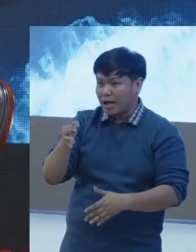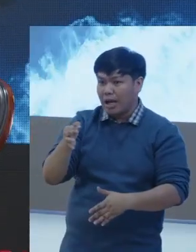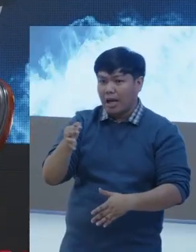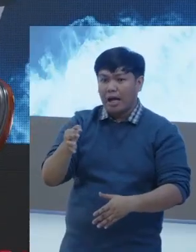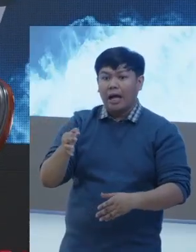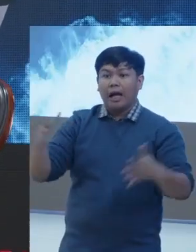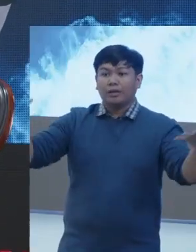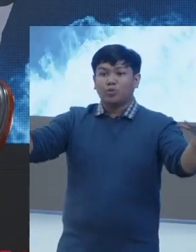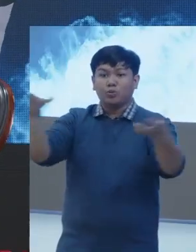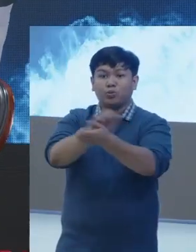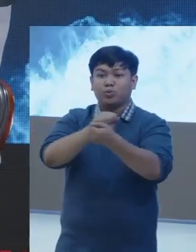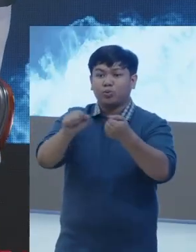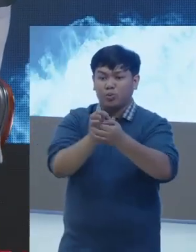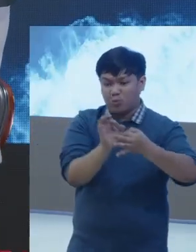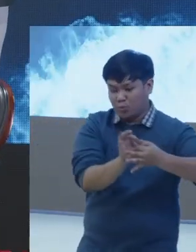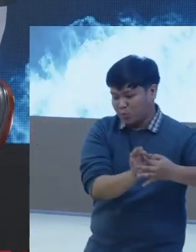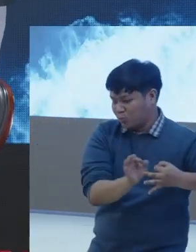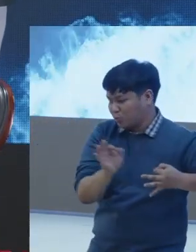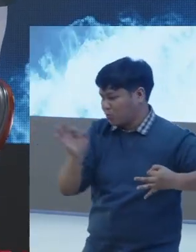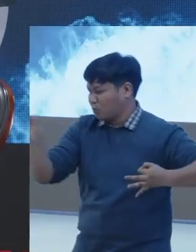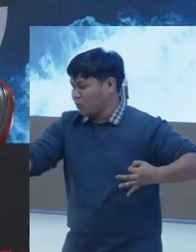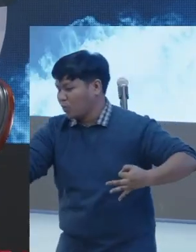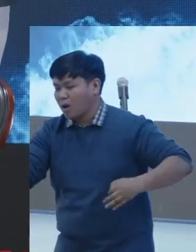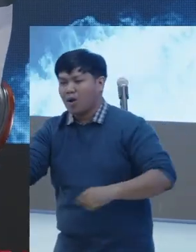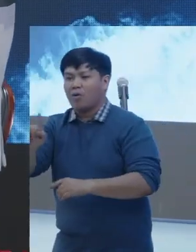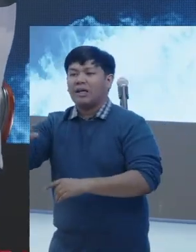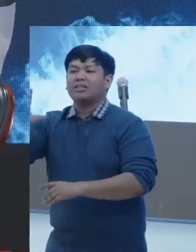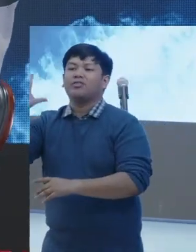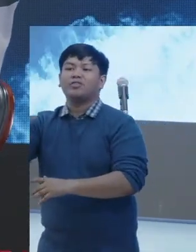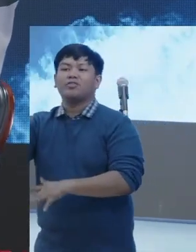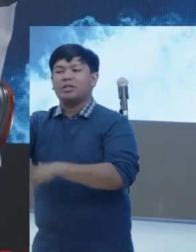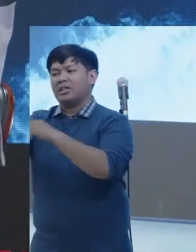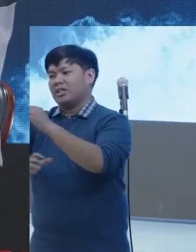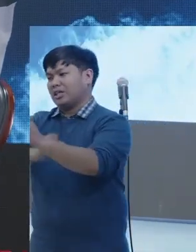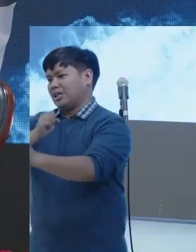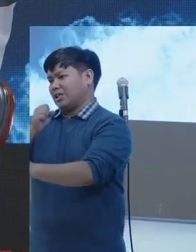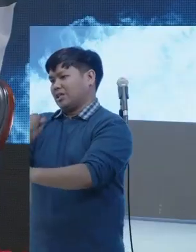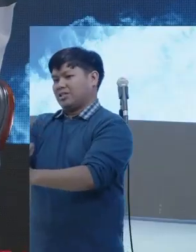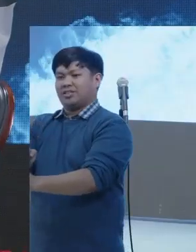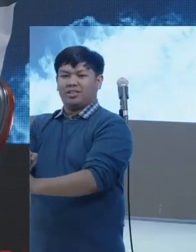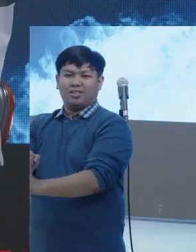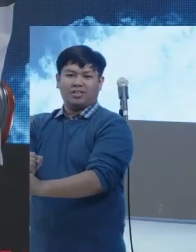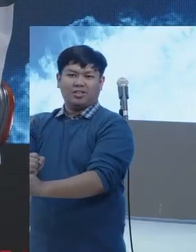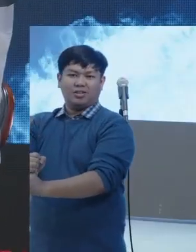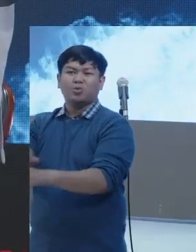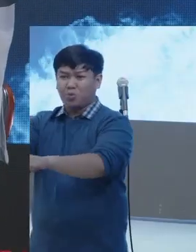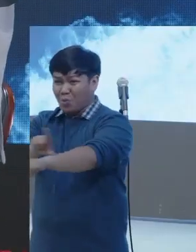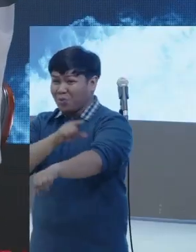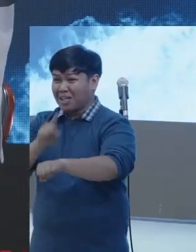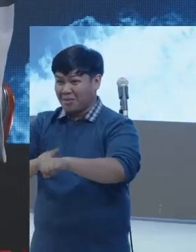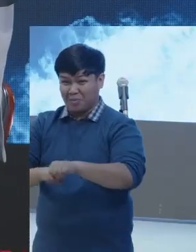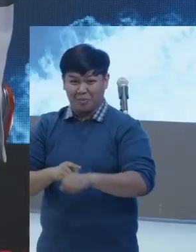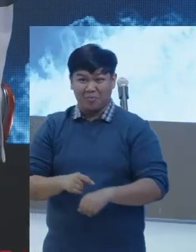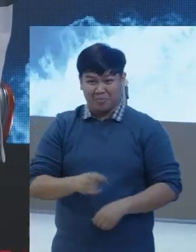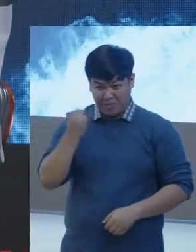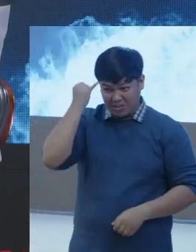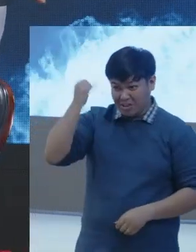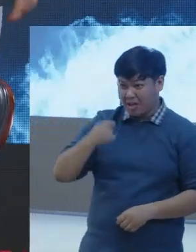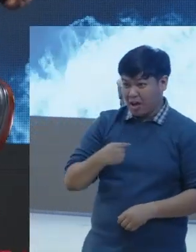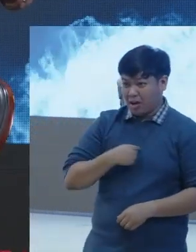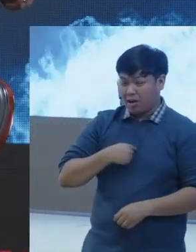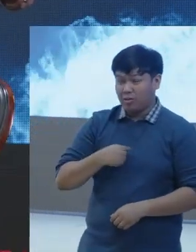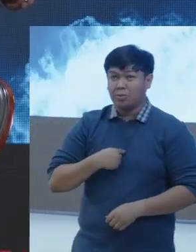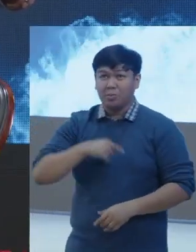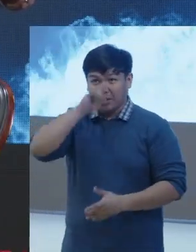mahimalang pagpapatawad ng Diyos, maluwalhating pagpapatawad ng Diyos. Makikita natin ang pagbabago